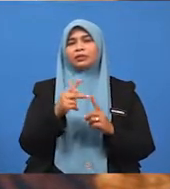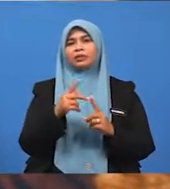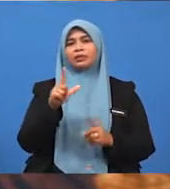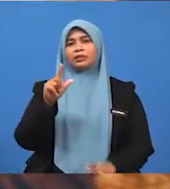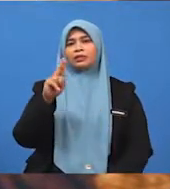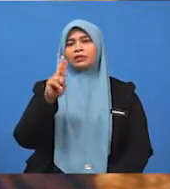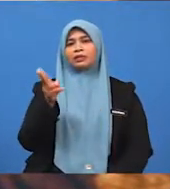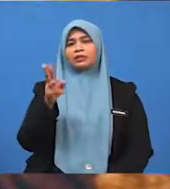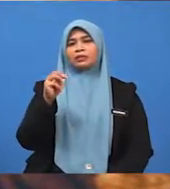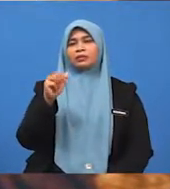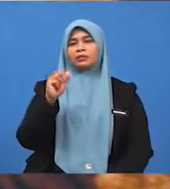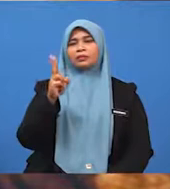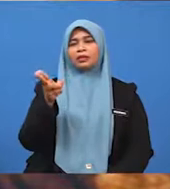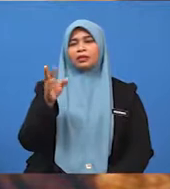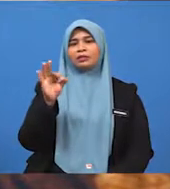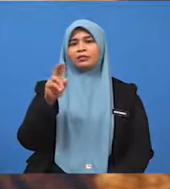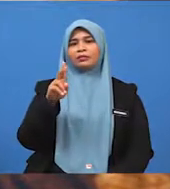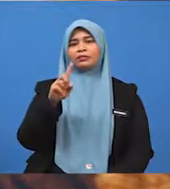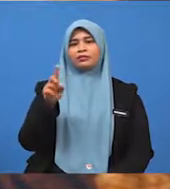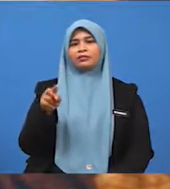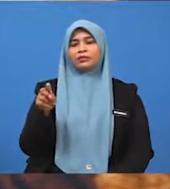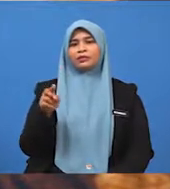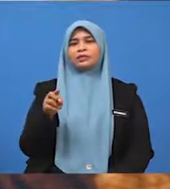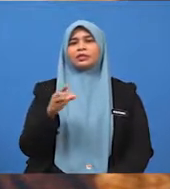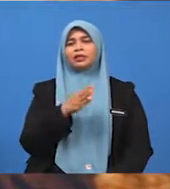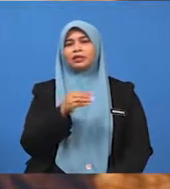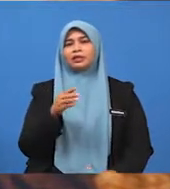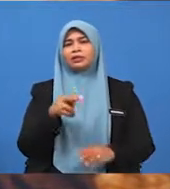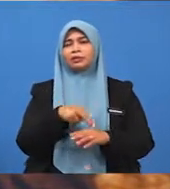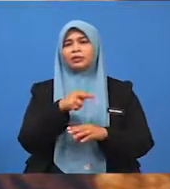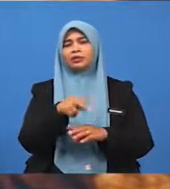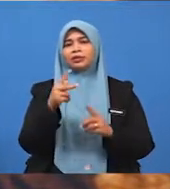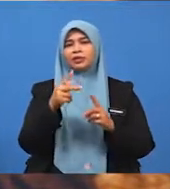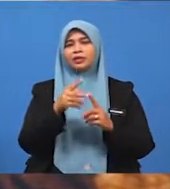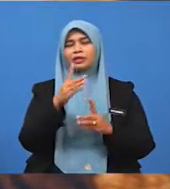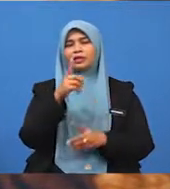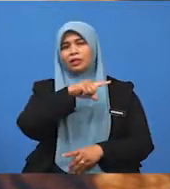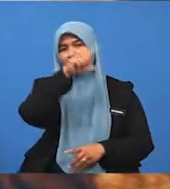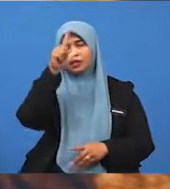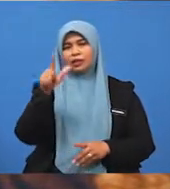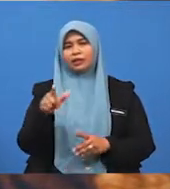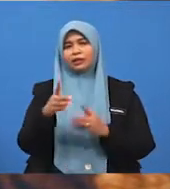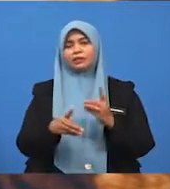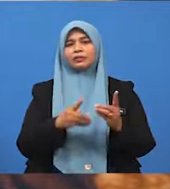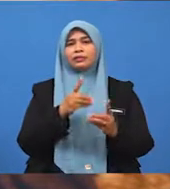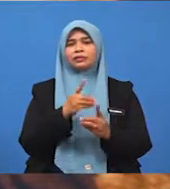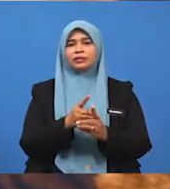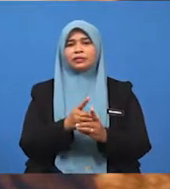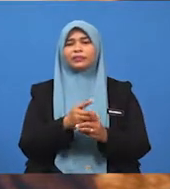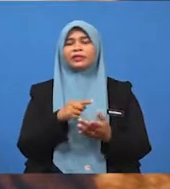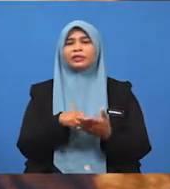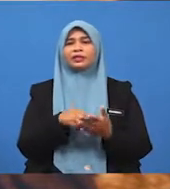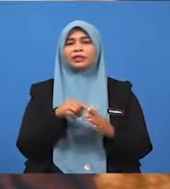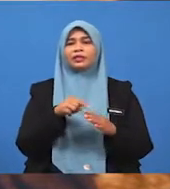yang dimaksudkan oleh firman Allah SWT yang menyebut bahawa Al-Quran diturunkan